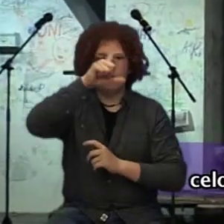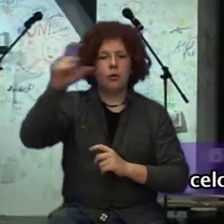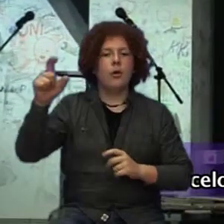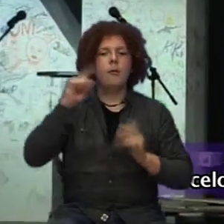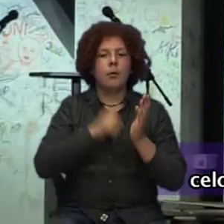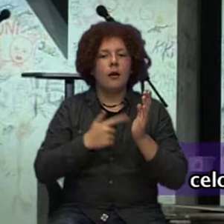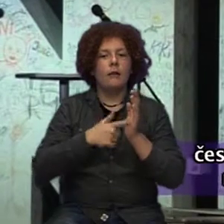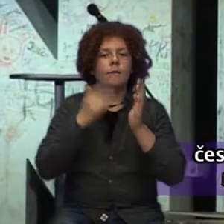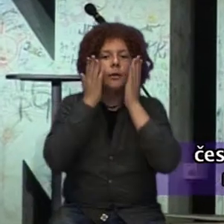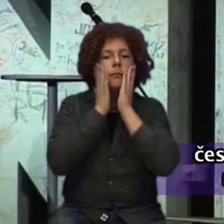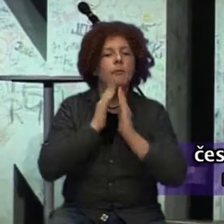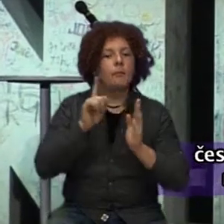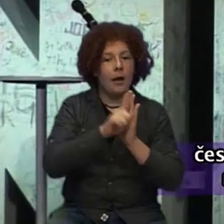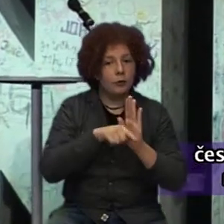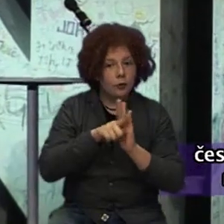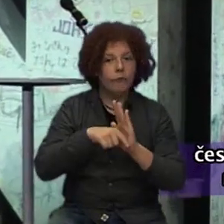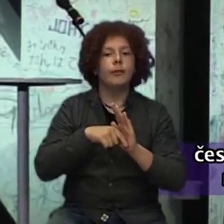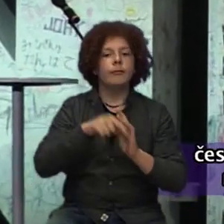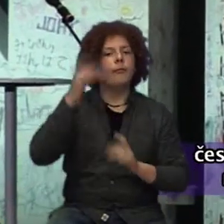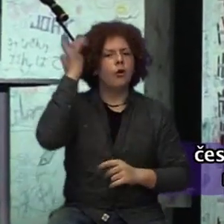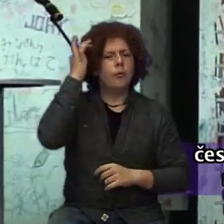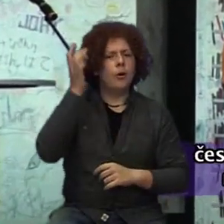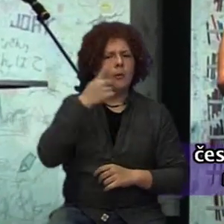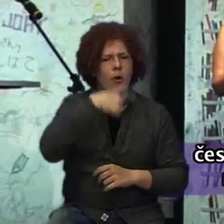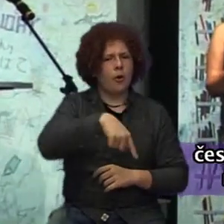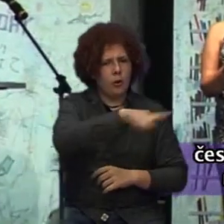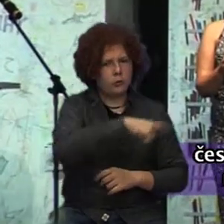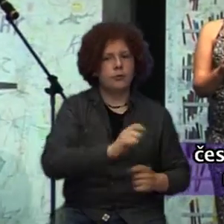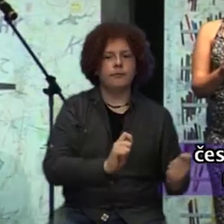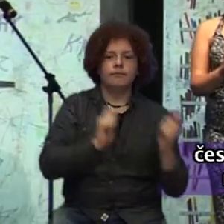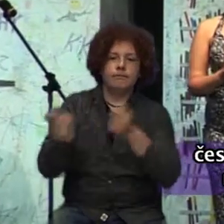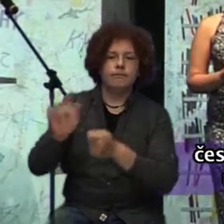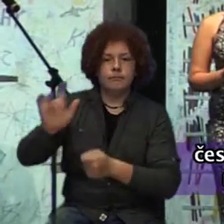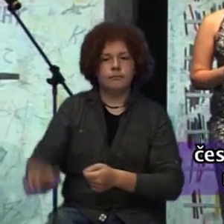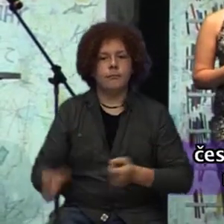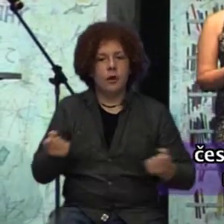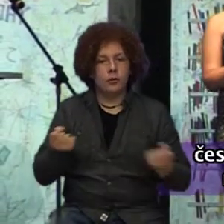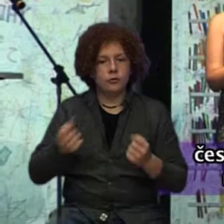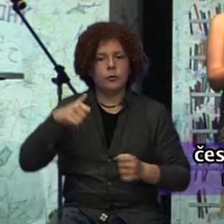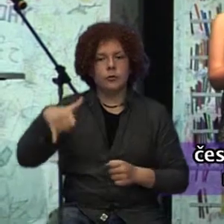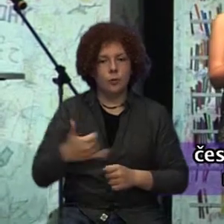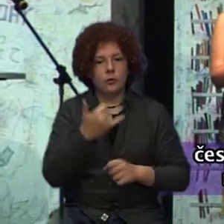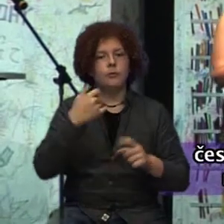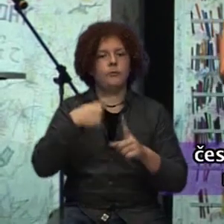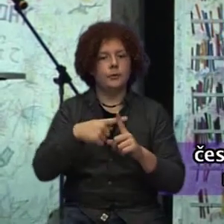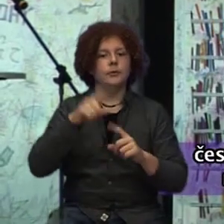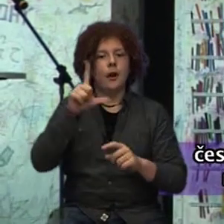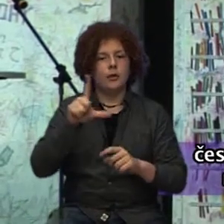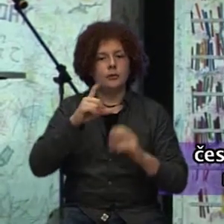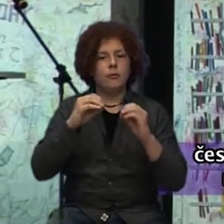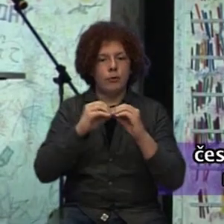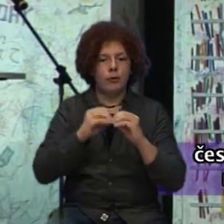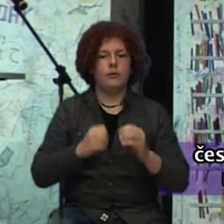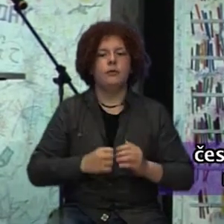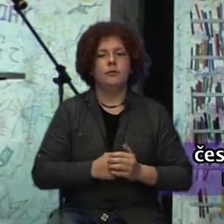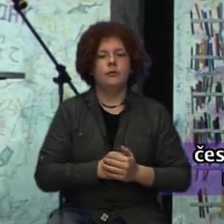Ano. Film Barva pleti medová. A jde si cenu převzít pan